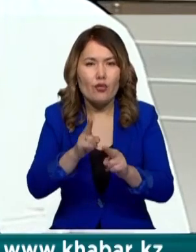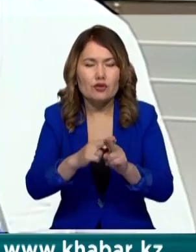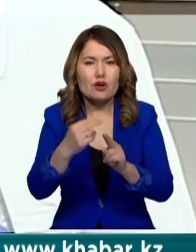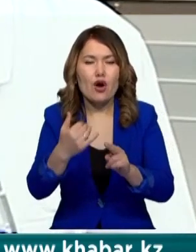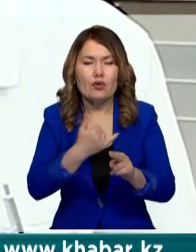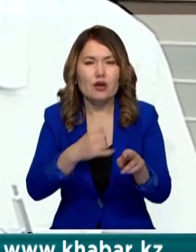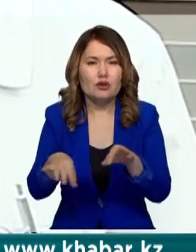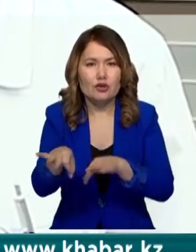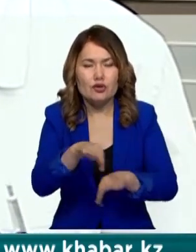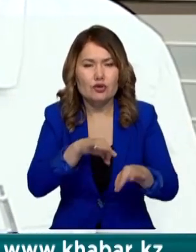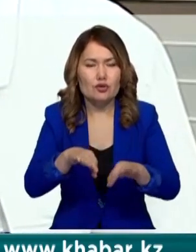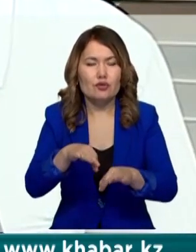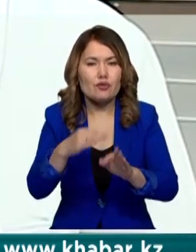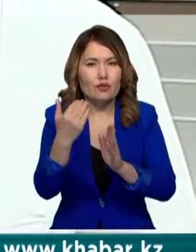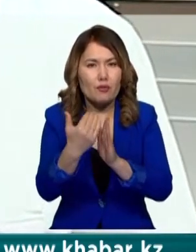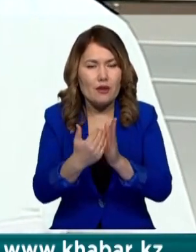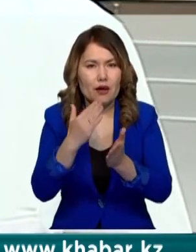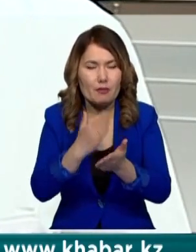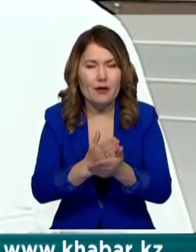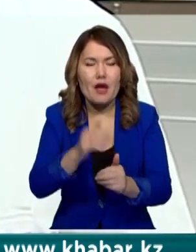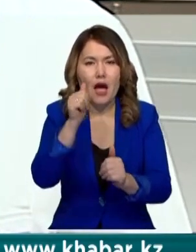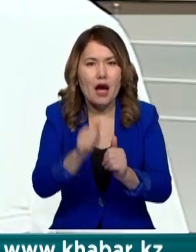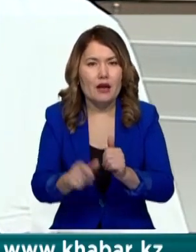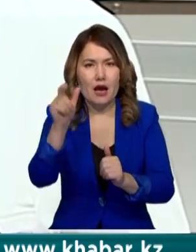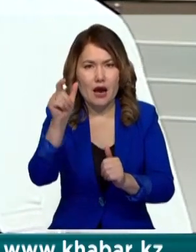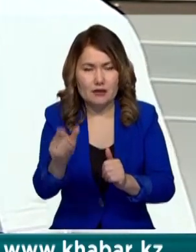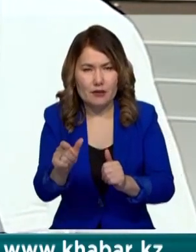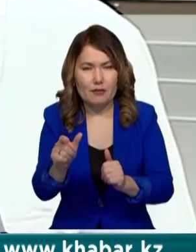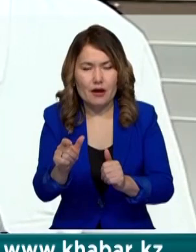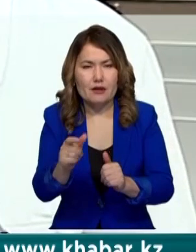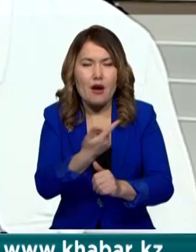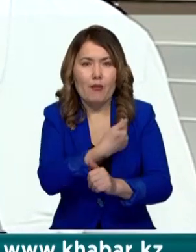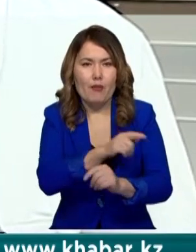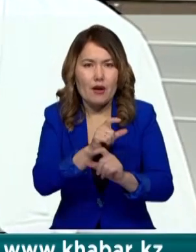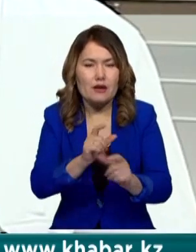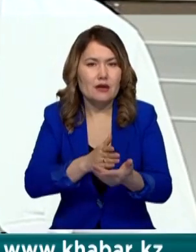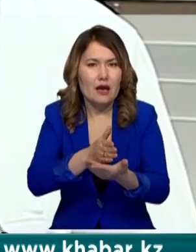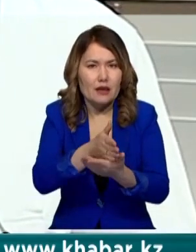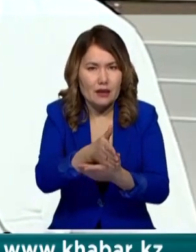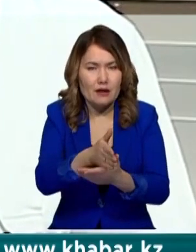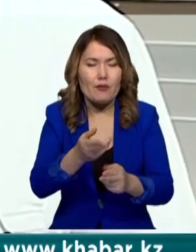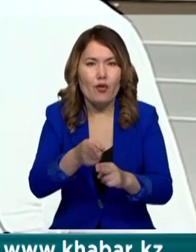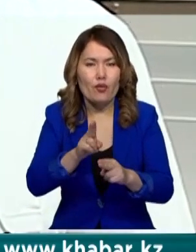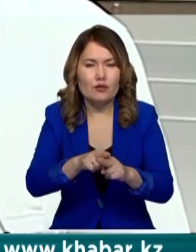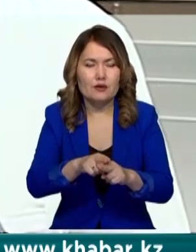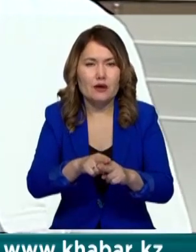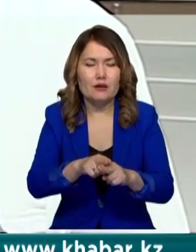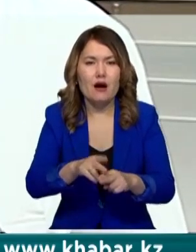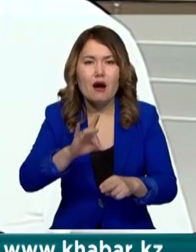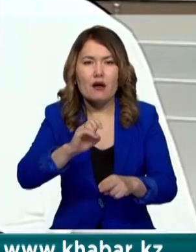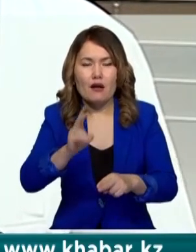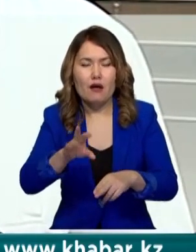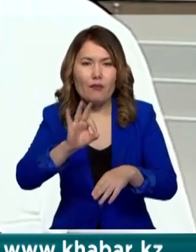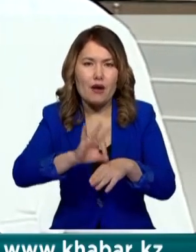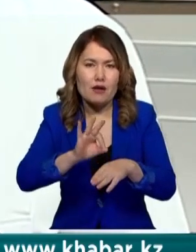Сондықтан әр азамат өзінің поликлиникасына барып, осы